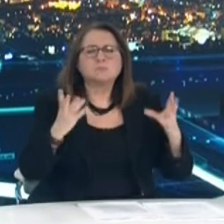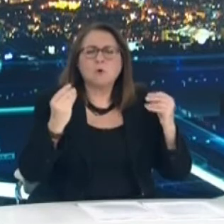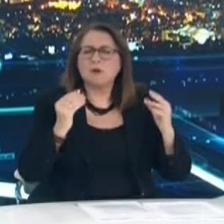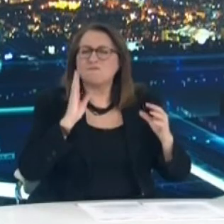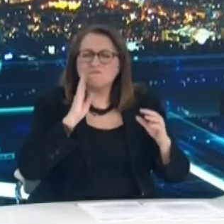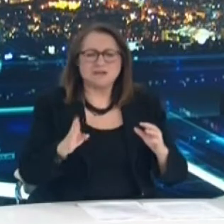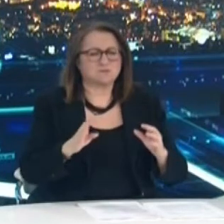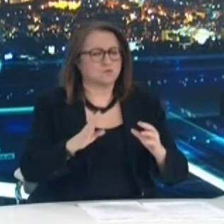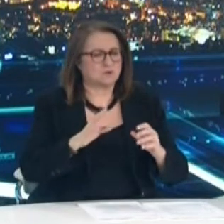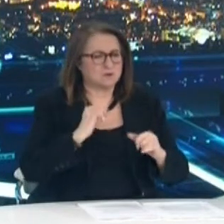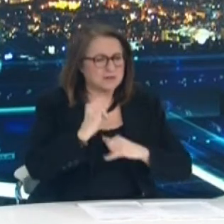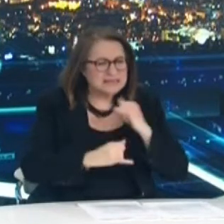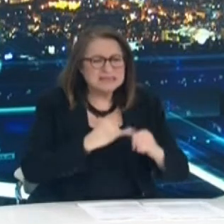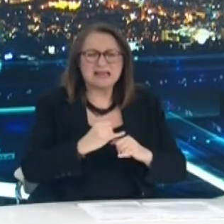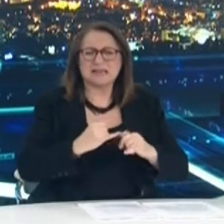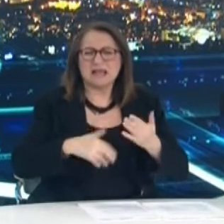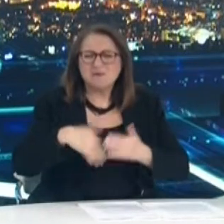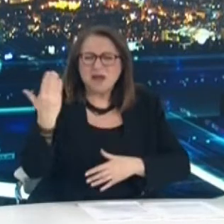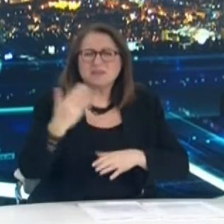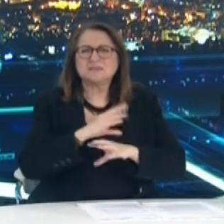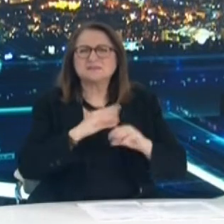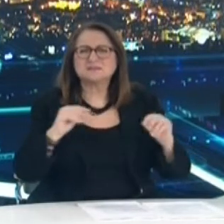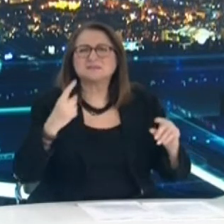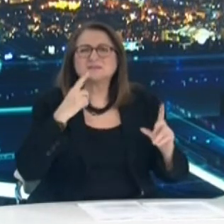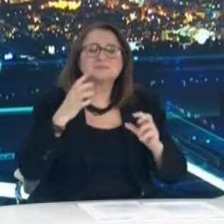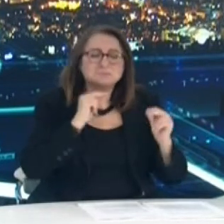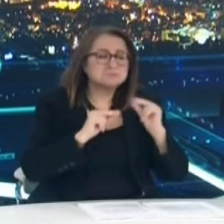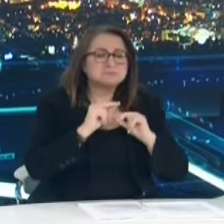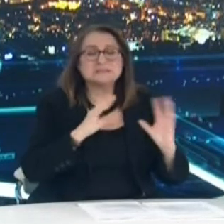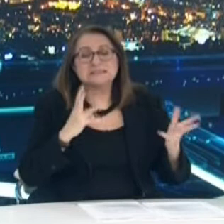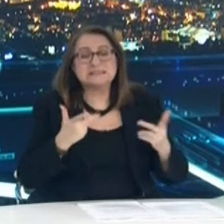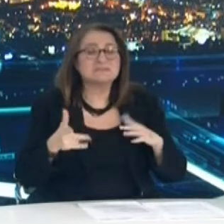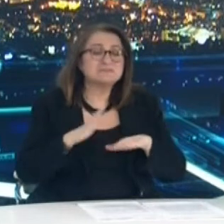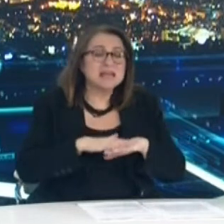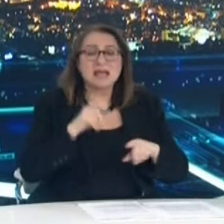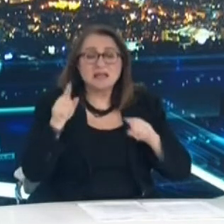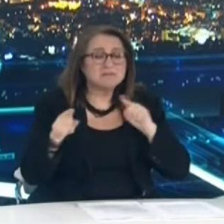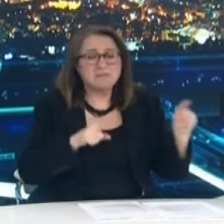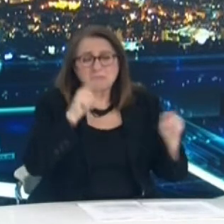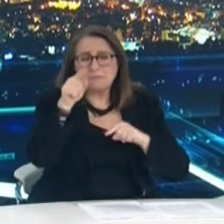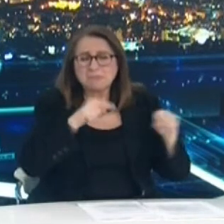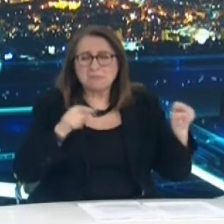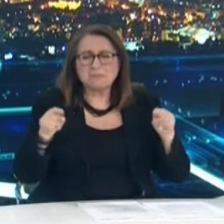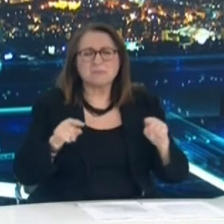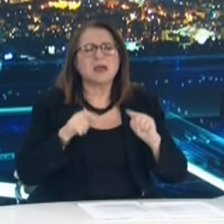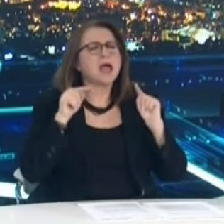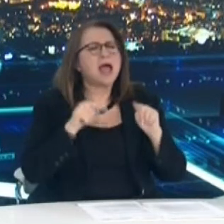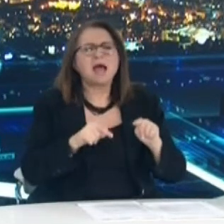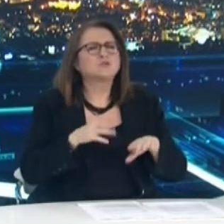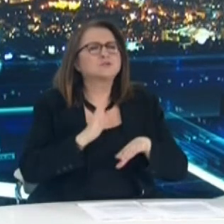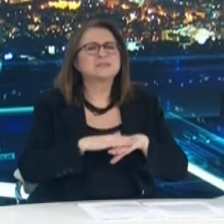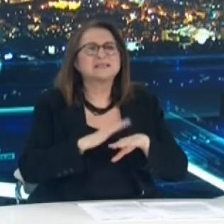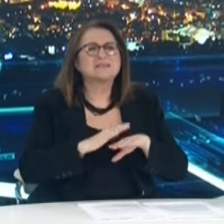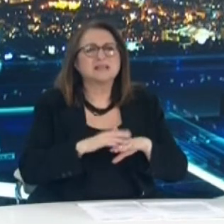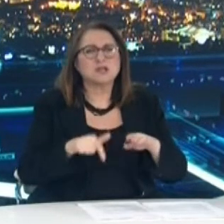παρατηρούμενη επιδείνωση της επιδημιολογικής εικόνας σε όλη τη χώρα. Αυτή είναι αποτέλεσμα πολλών παραγόντων που συνέπεσαν